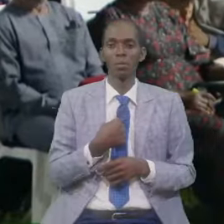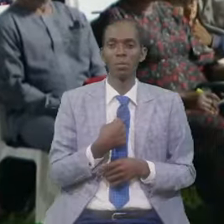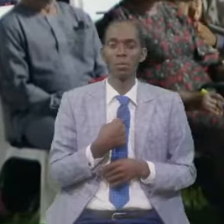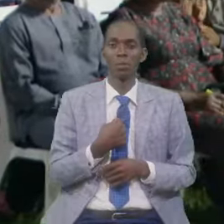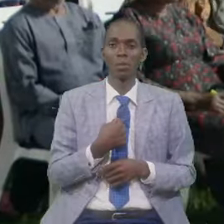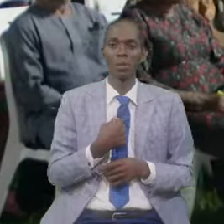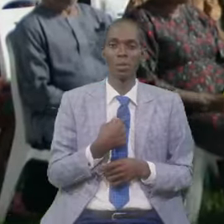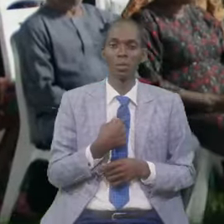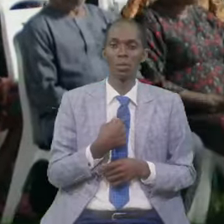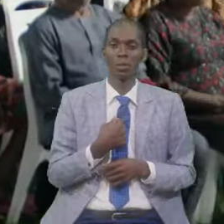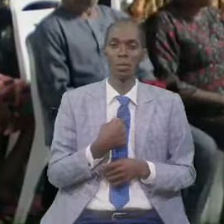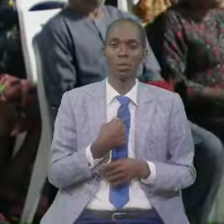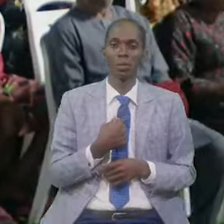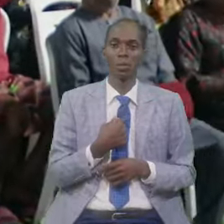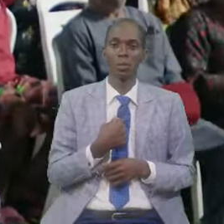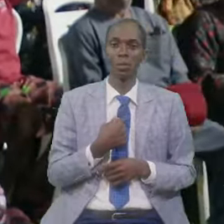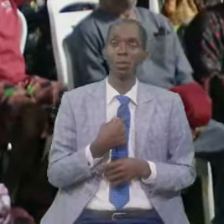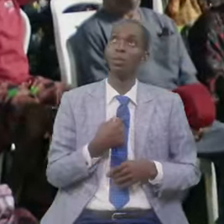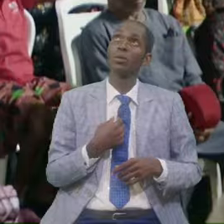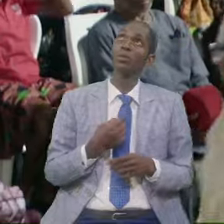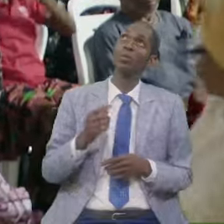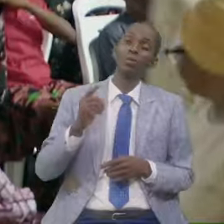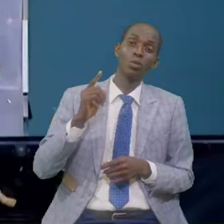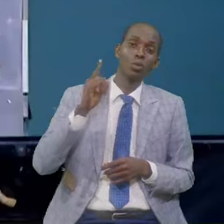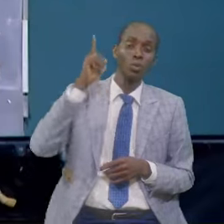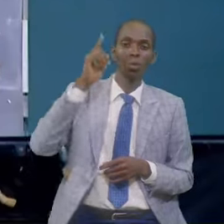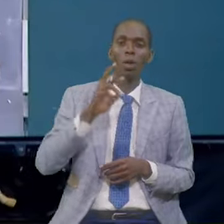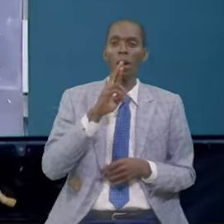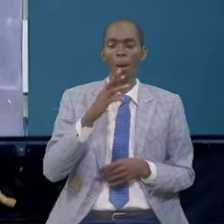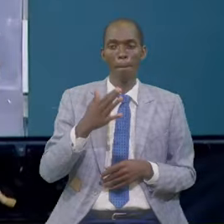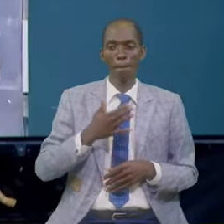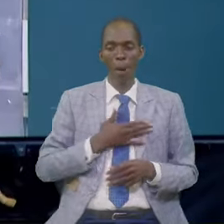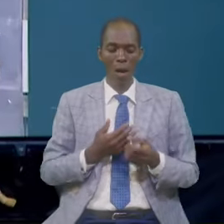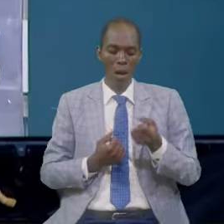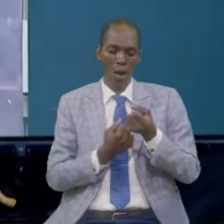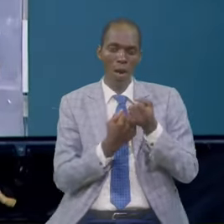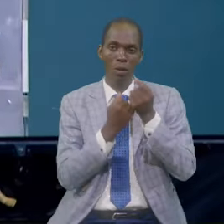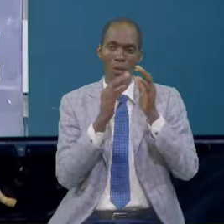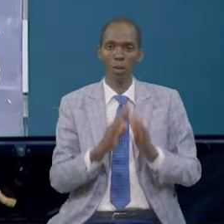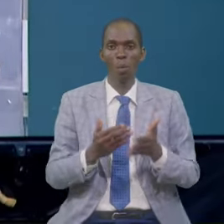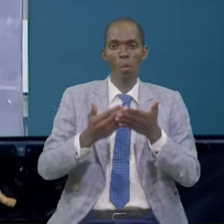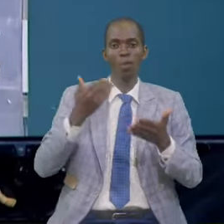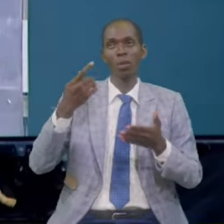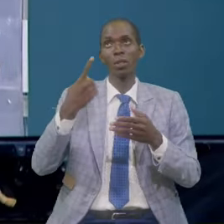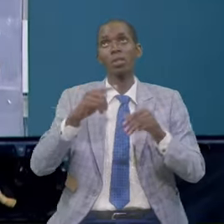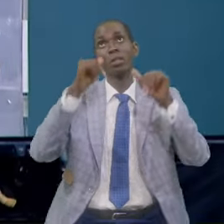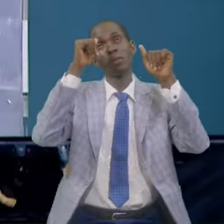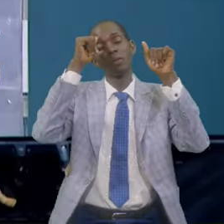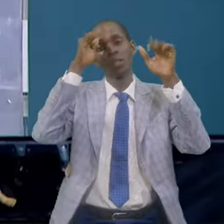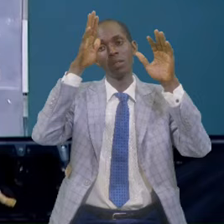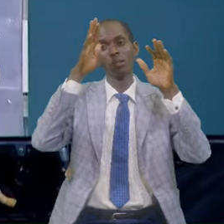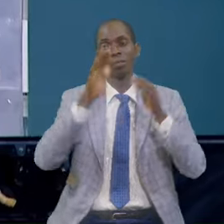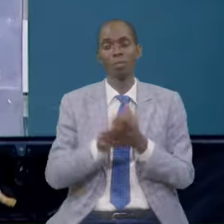You are my advocate before the Father. తండ్రి అయిన దేవుని ఎదుట మీరు నా న్యాయవాది. In your